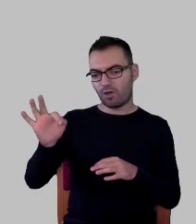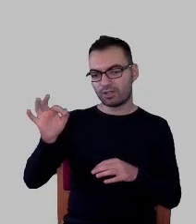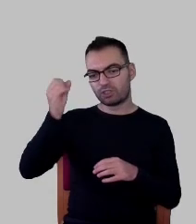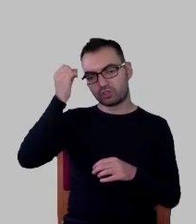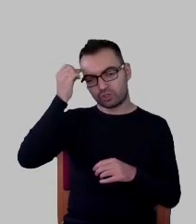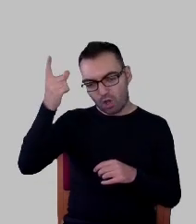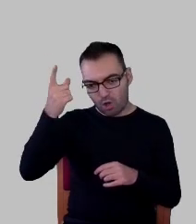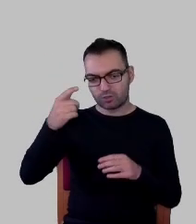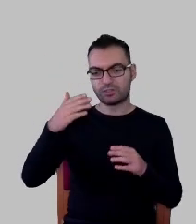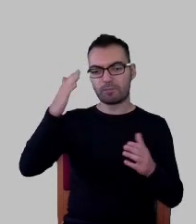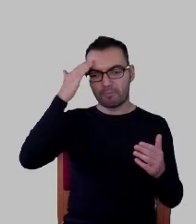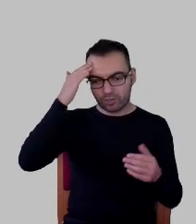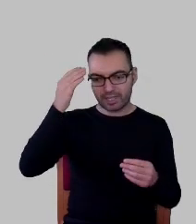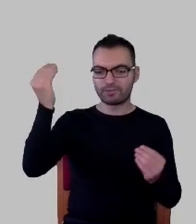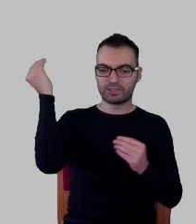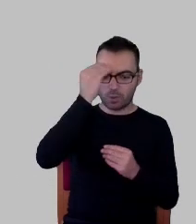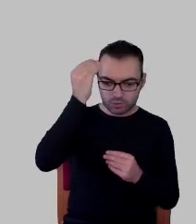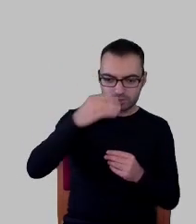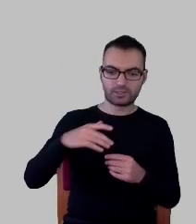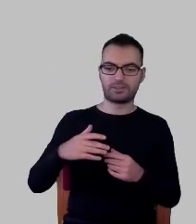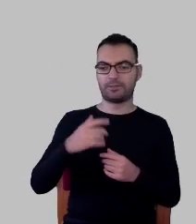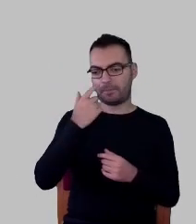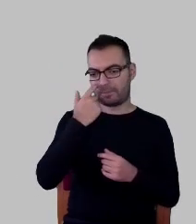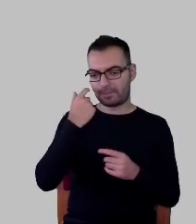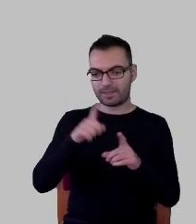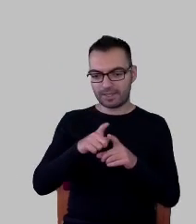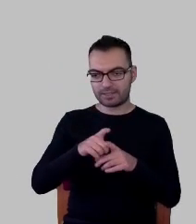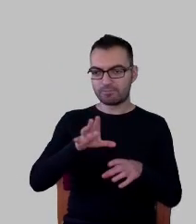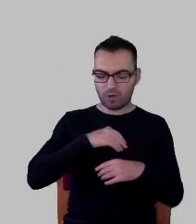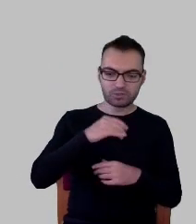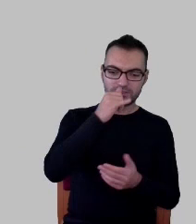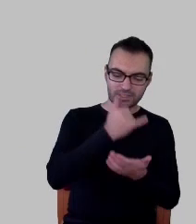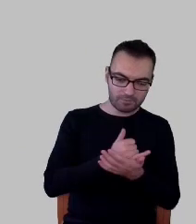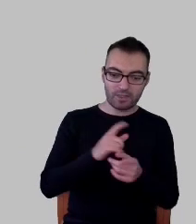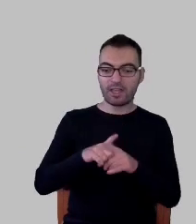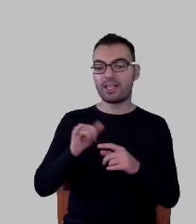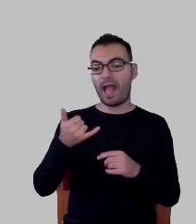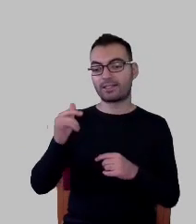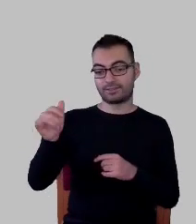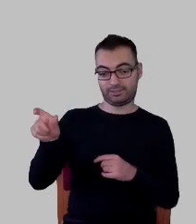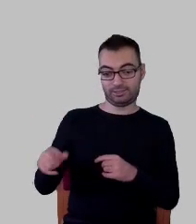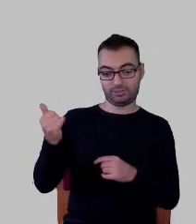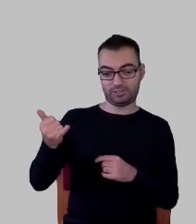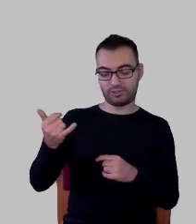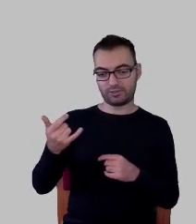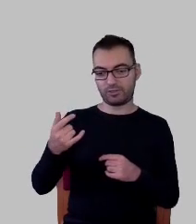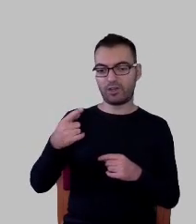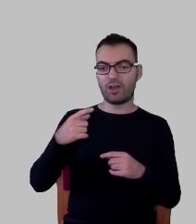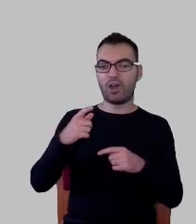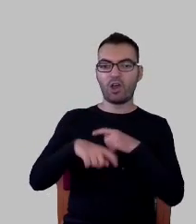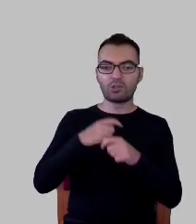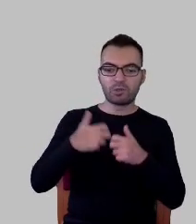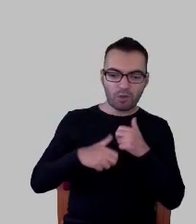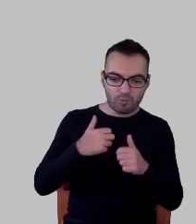zdolności nabywania wiedzy, uczenia się umiejętności, ale także istotny jest sposób radzenia sobie z